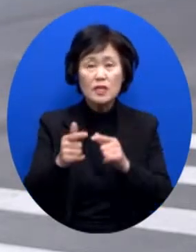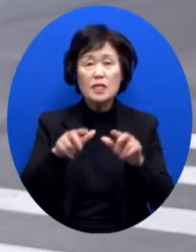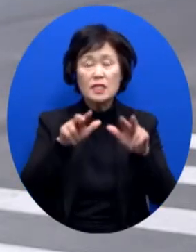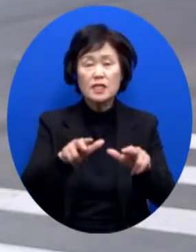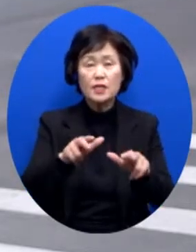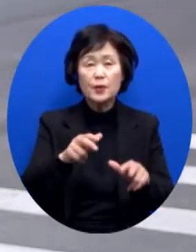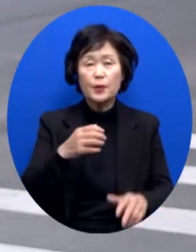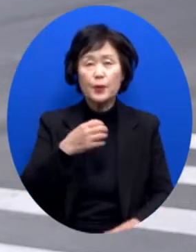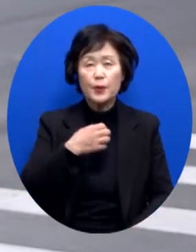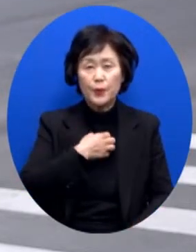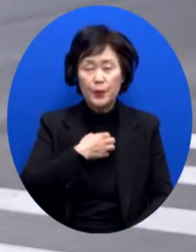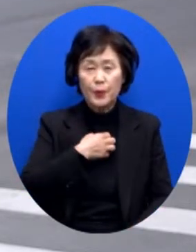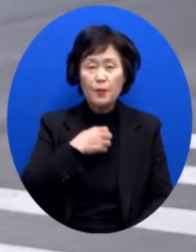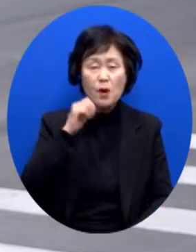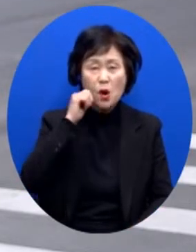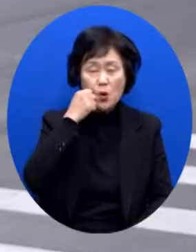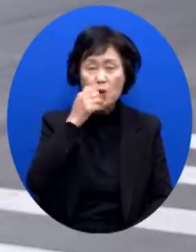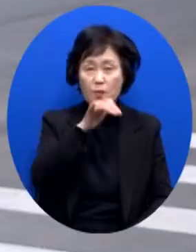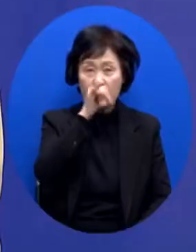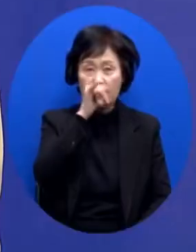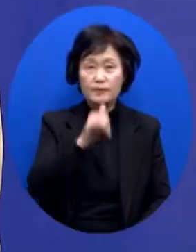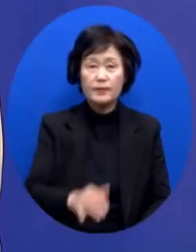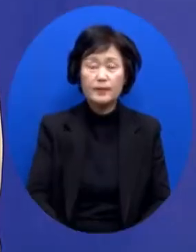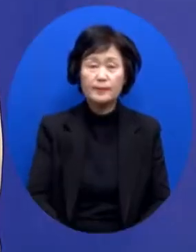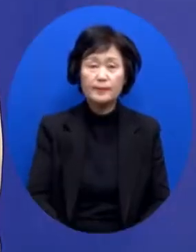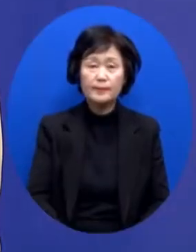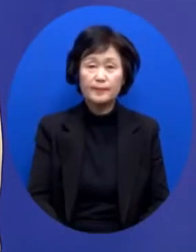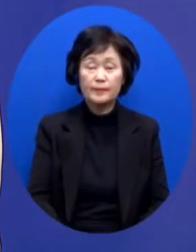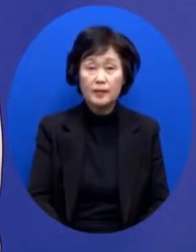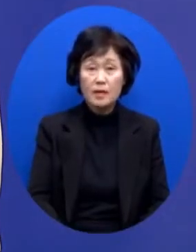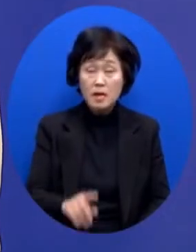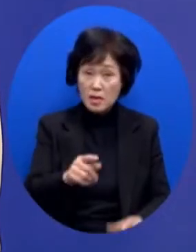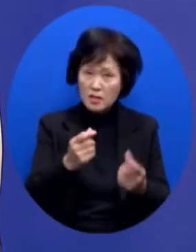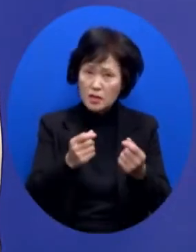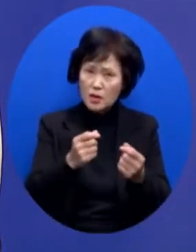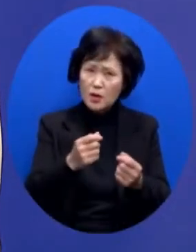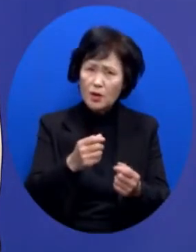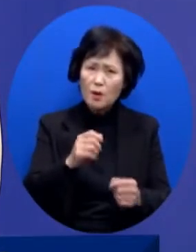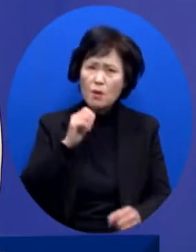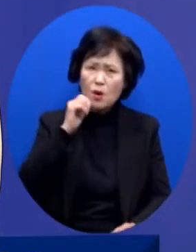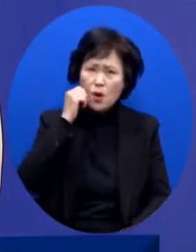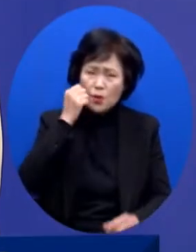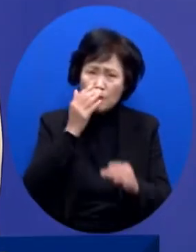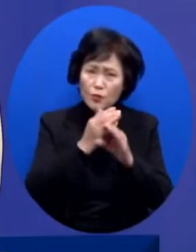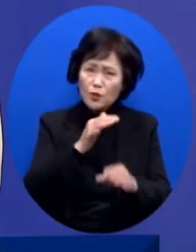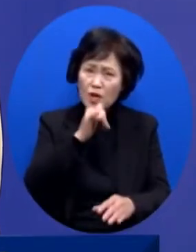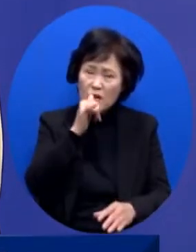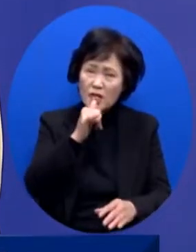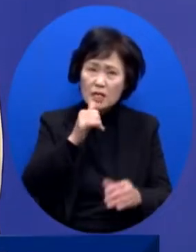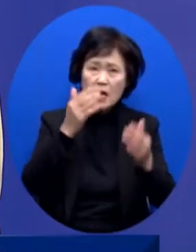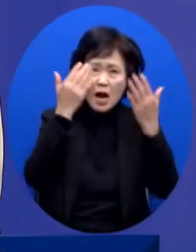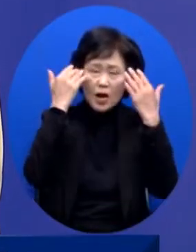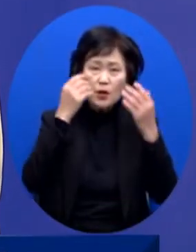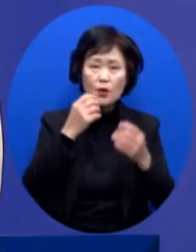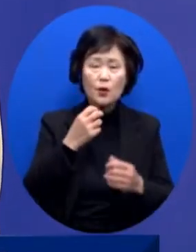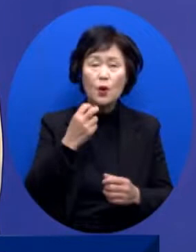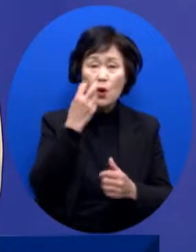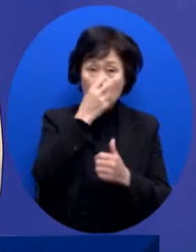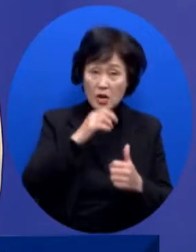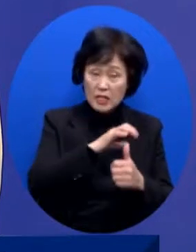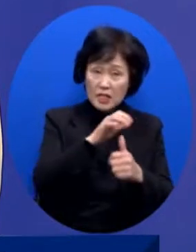뉴스 길경 입니다 이처럼 위기를 맞고 있는 기독 4 악의 지키기 위해 기독교